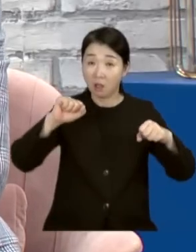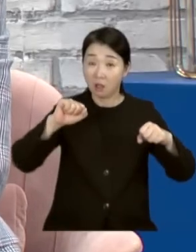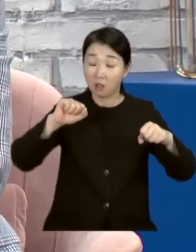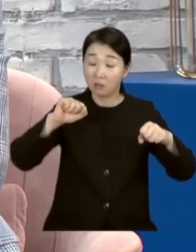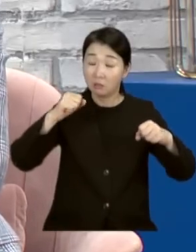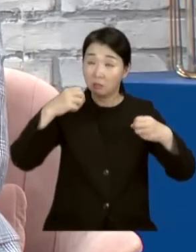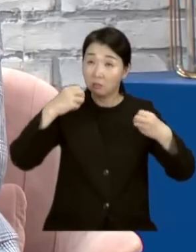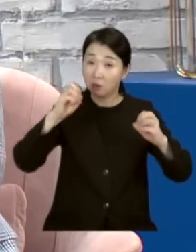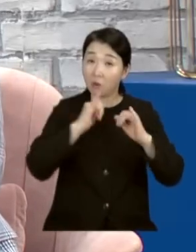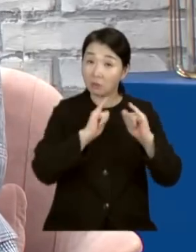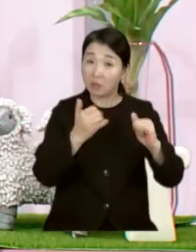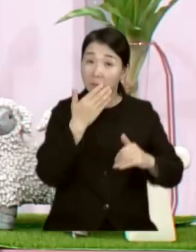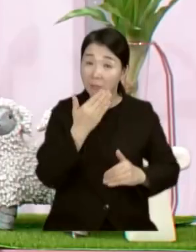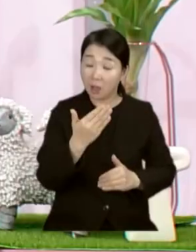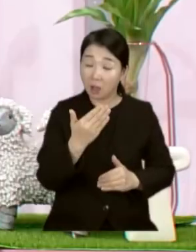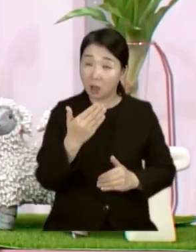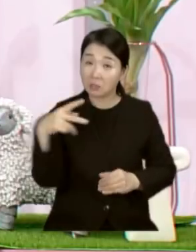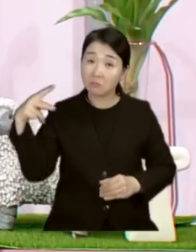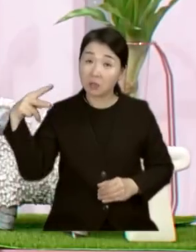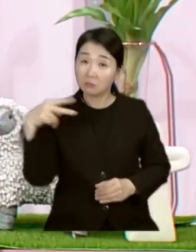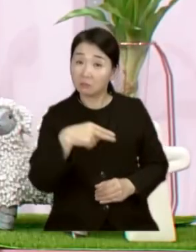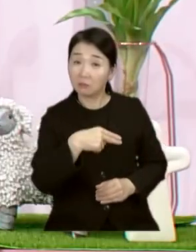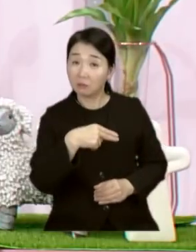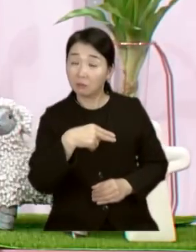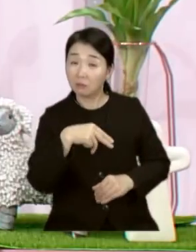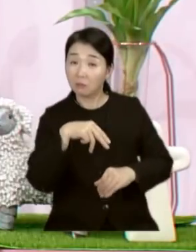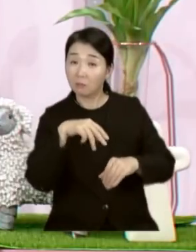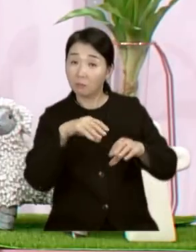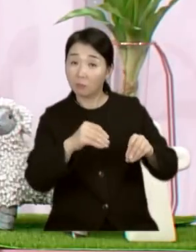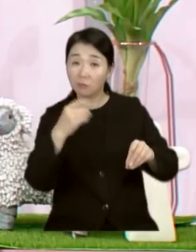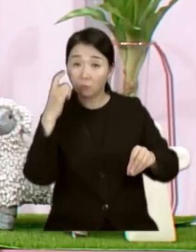왜 딱 끊었어요? 칼로 무 자르듯이.